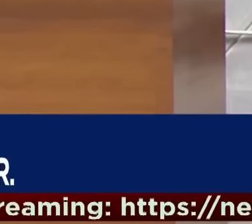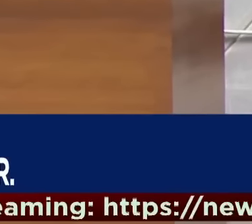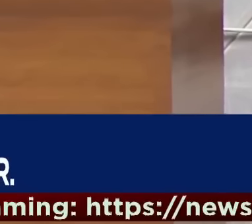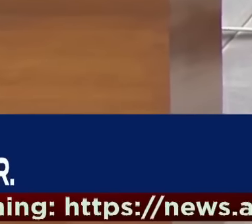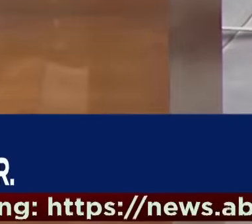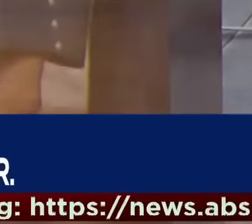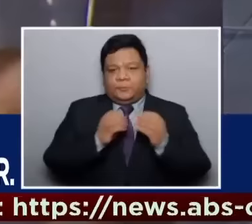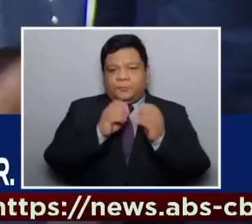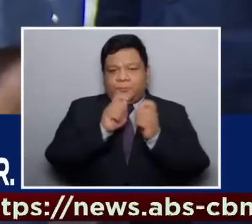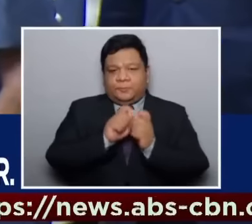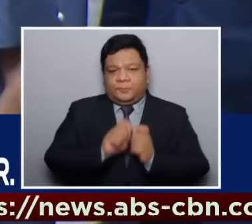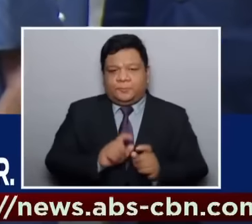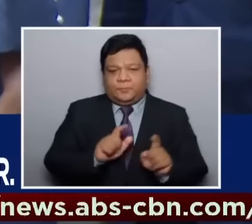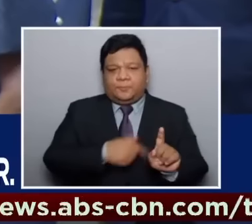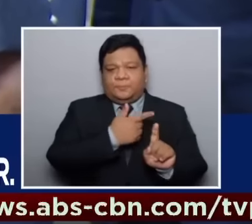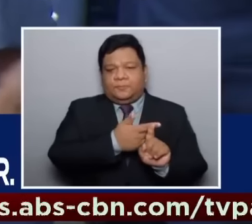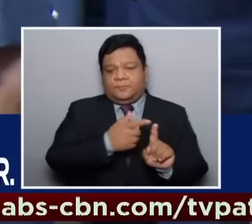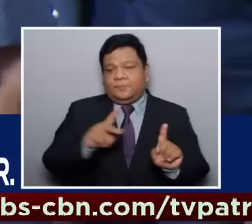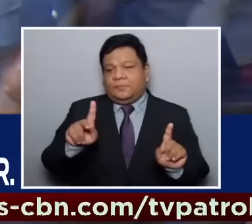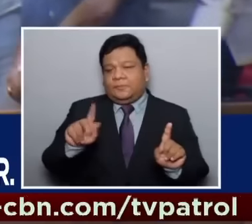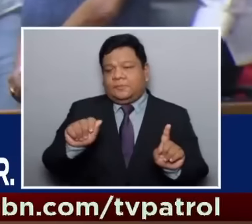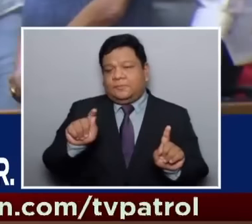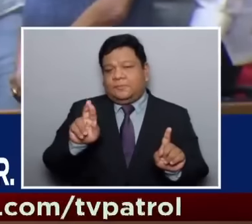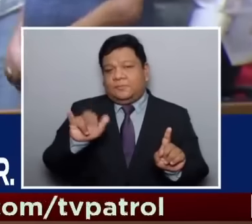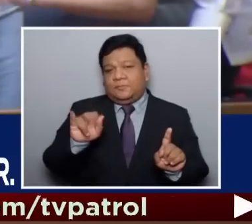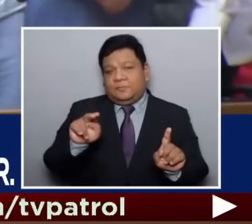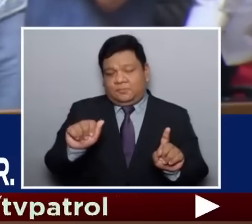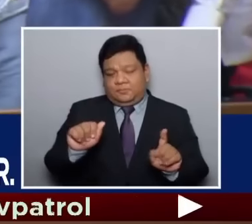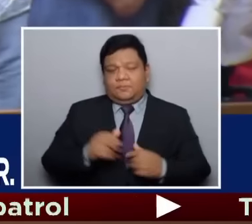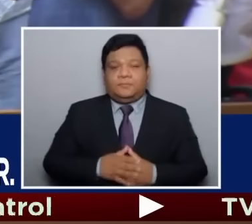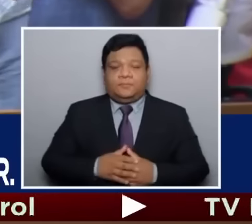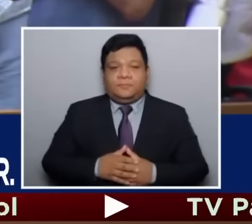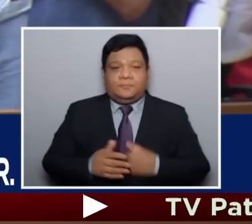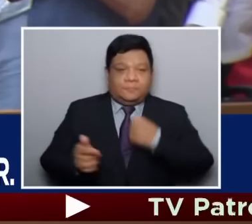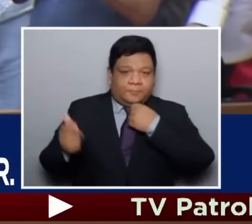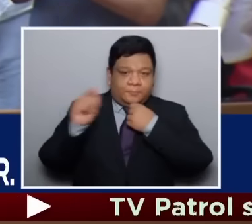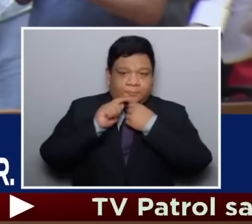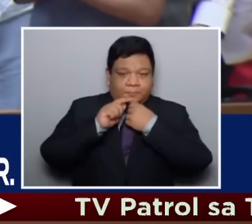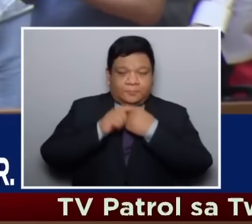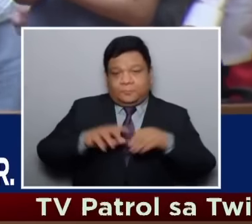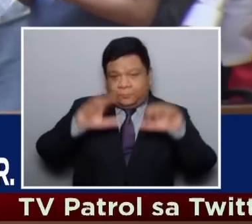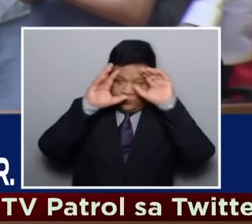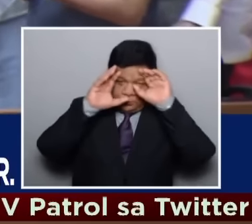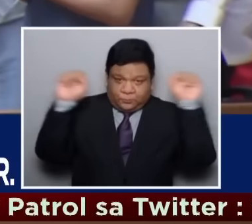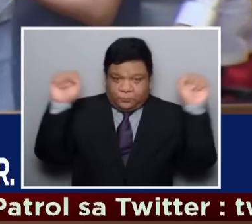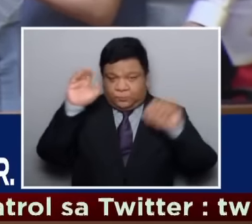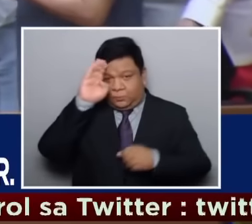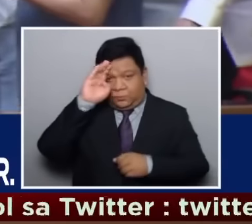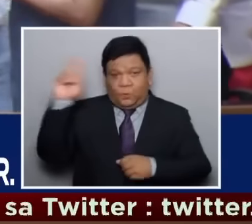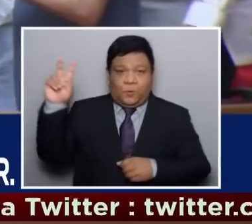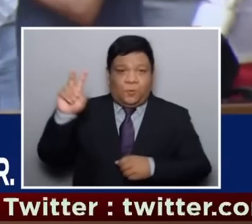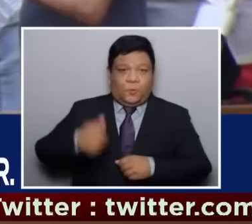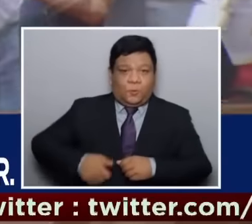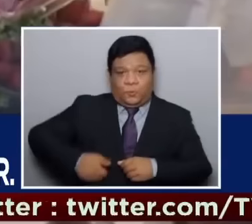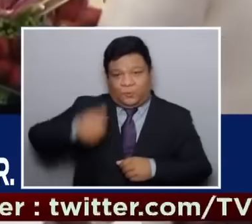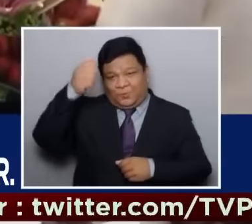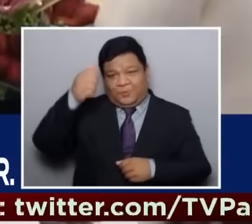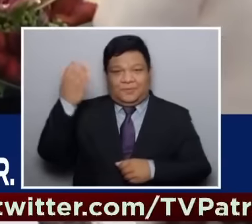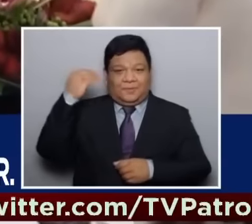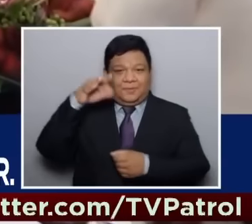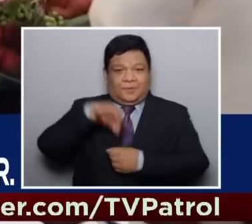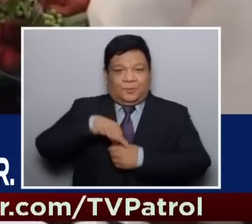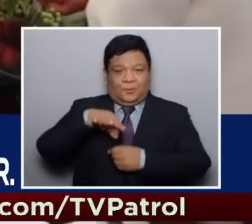Sa laki ng lamang sa mga kalaban, madaling nakuha ni Ferdinand Marcos Jr. ang pinakamataas na posisyon sa bansa noong halalan.